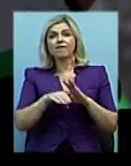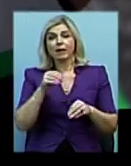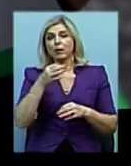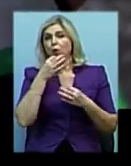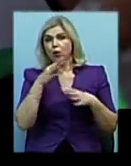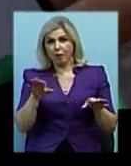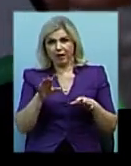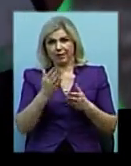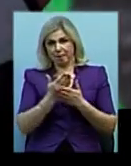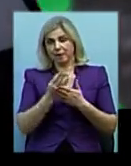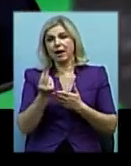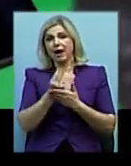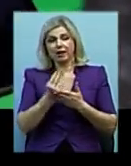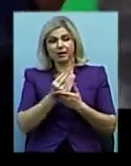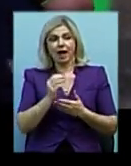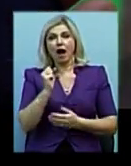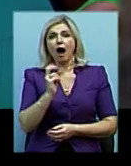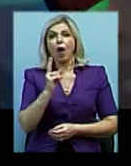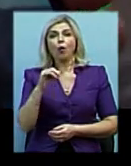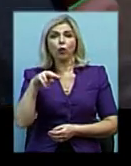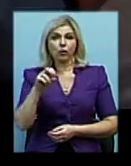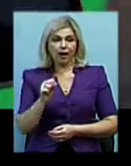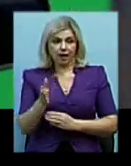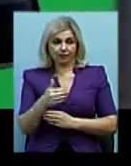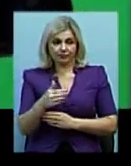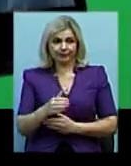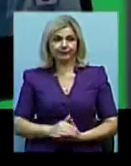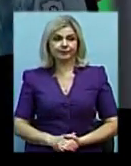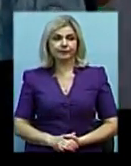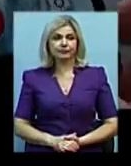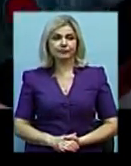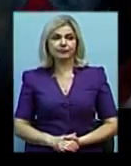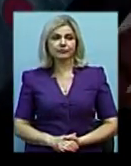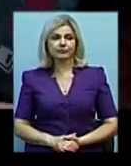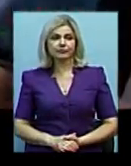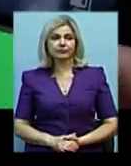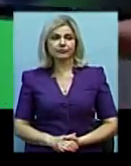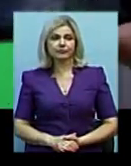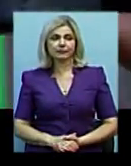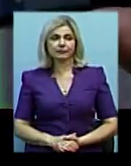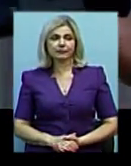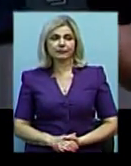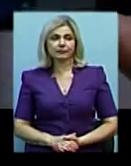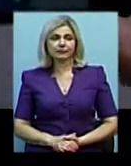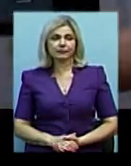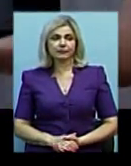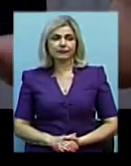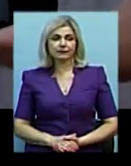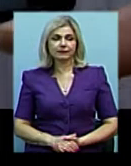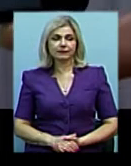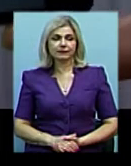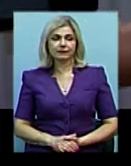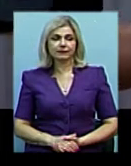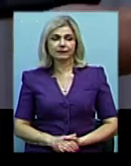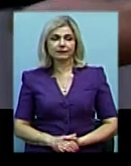нам подобається. Контейнер, акула. І ось наводимо сюди, і тут у нас вже ми